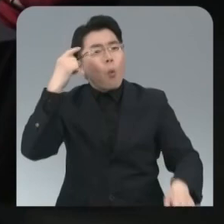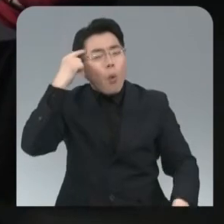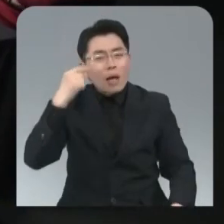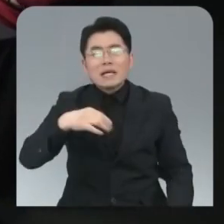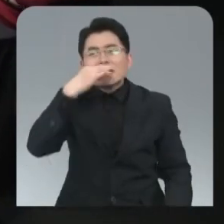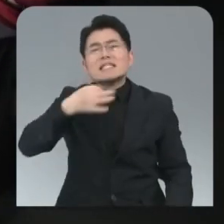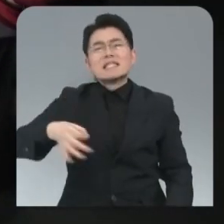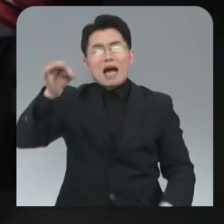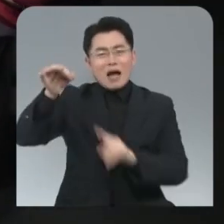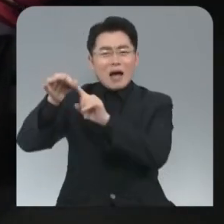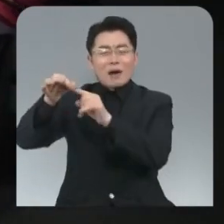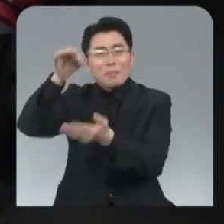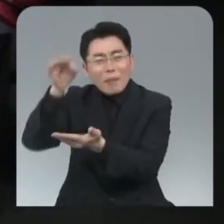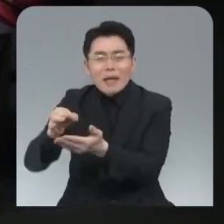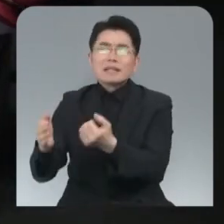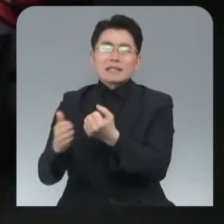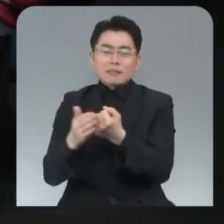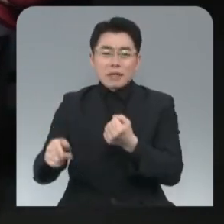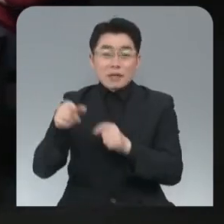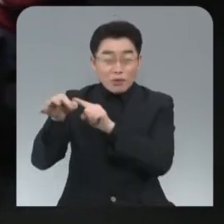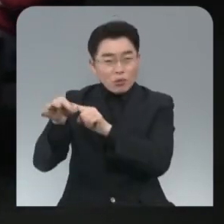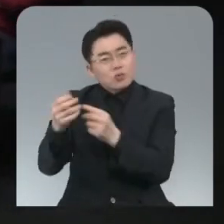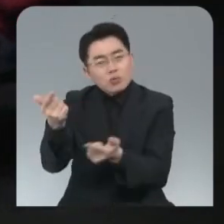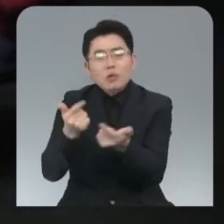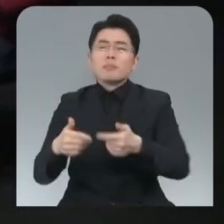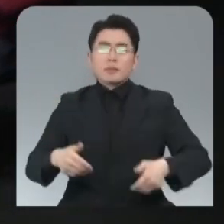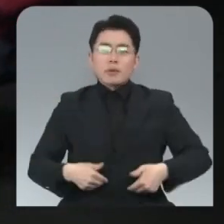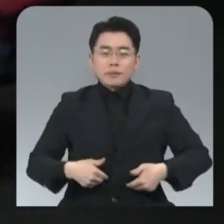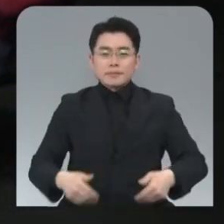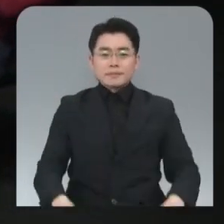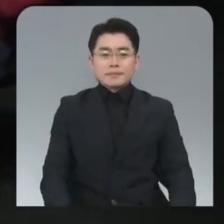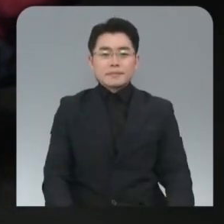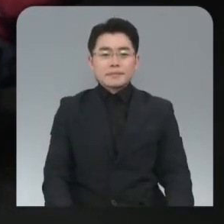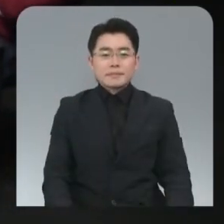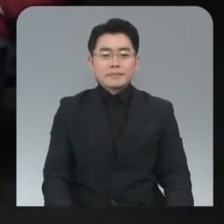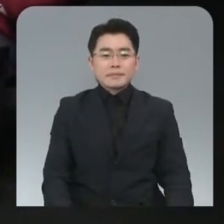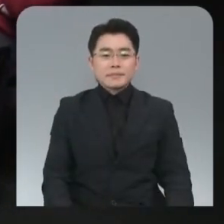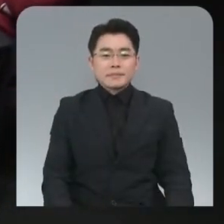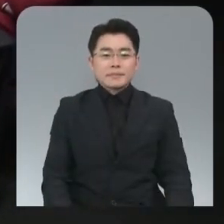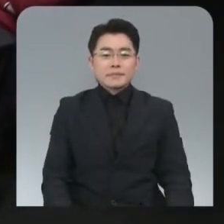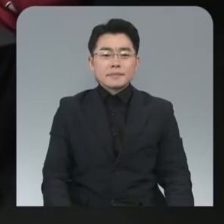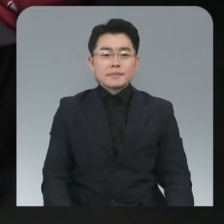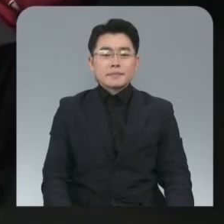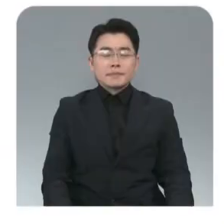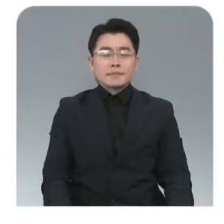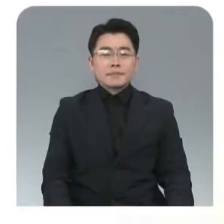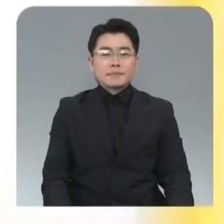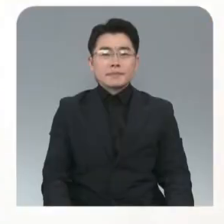추가적인 검토가 필요하다고도 제언했습니다. KBS 뉴스 김성수입니다.